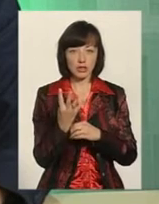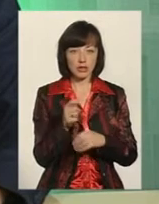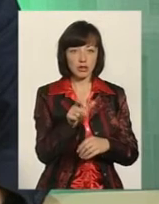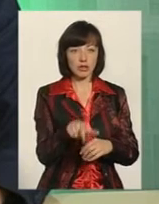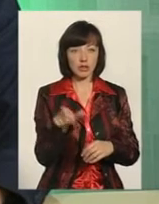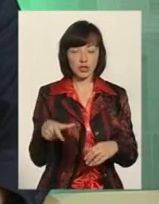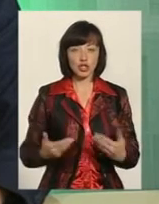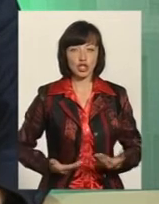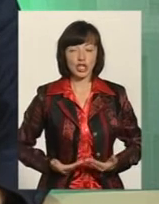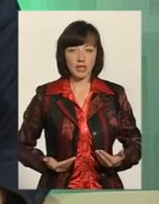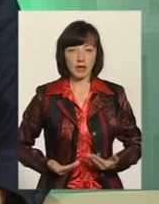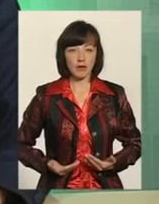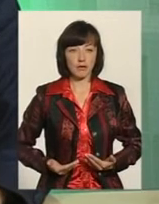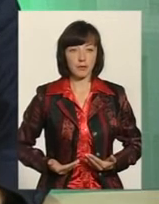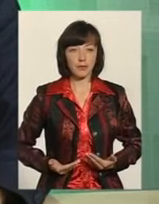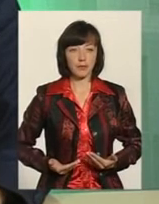414 жителів